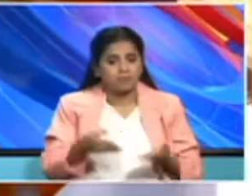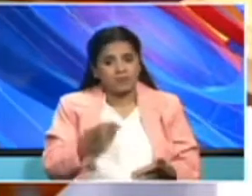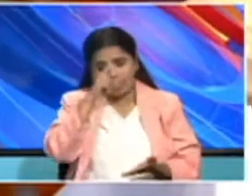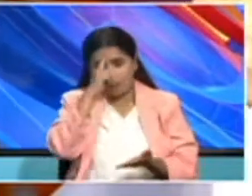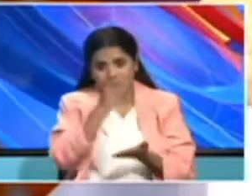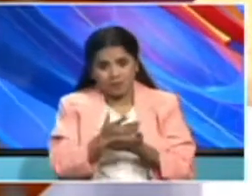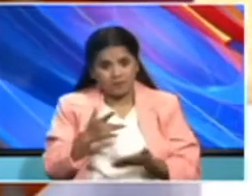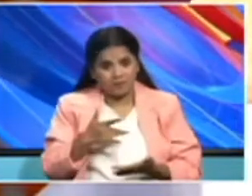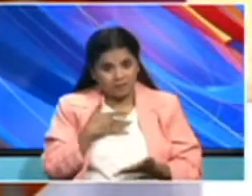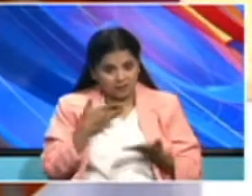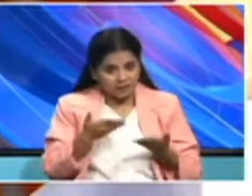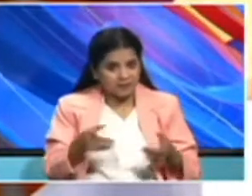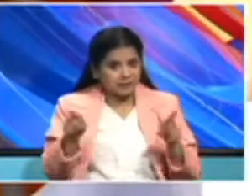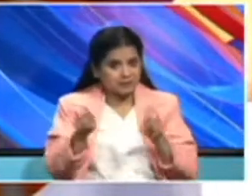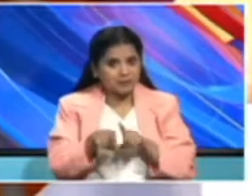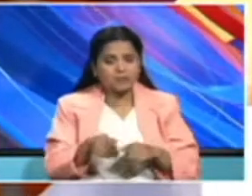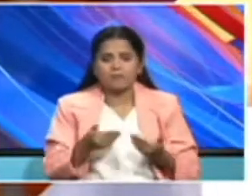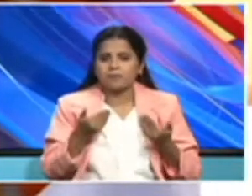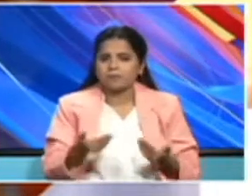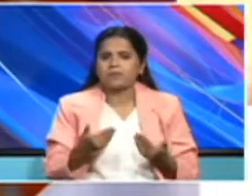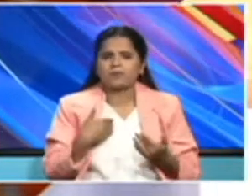के साथ ये